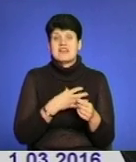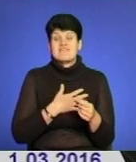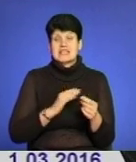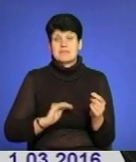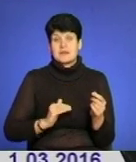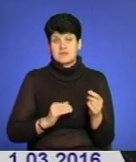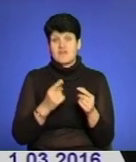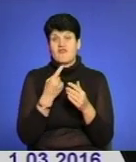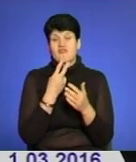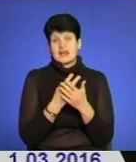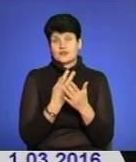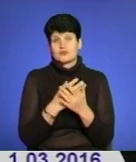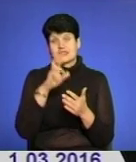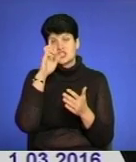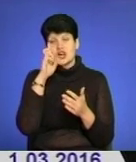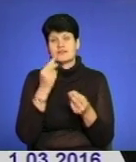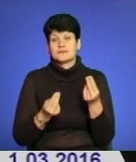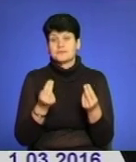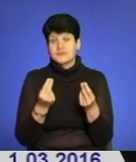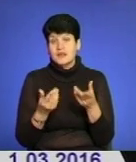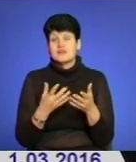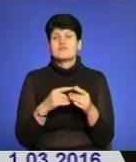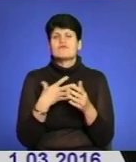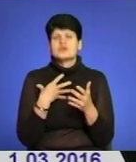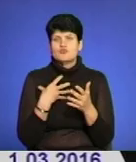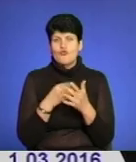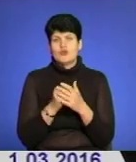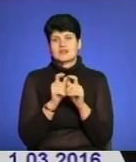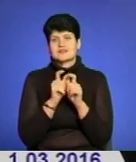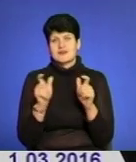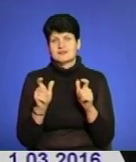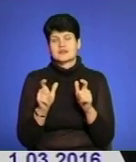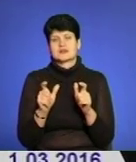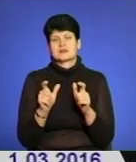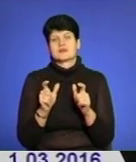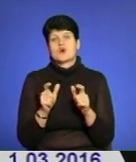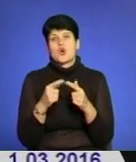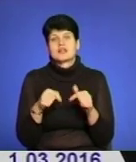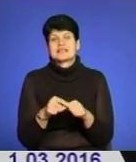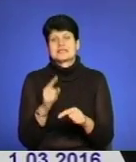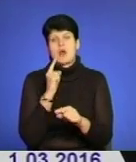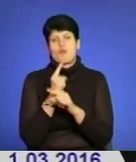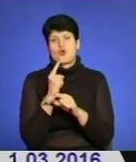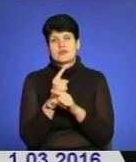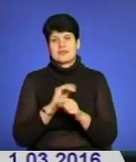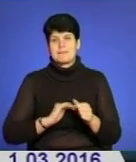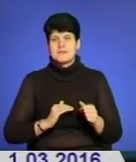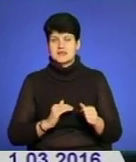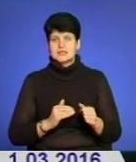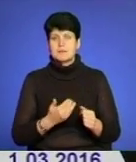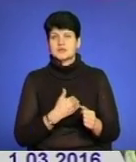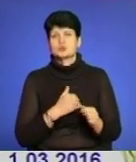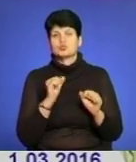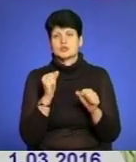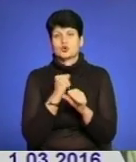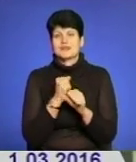виглядом державних лотерей насправді у своїх закладах організували заборонений законодавством гральний бізнес. Бажаючі могли робити